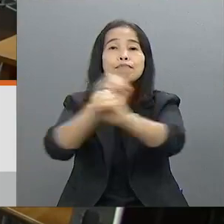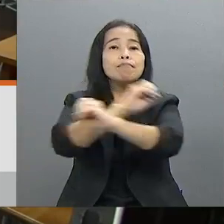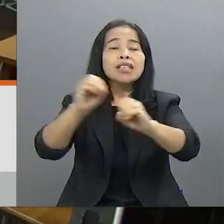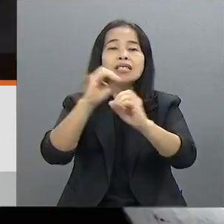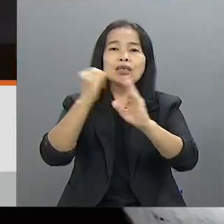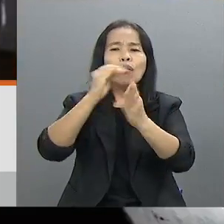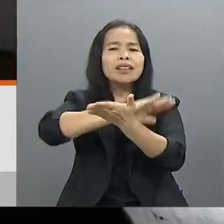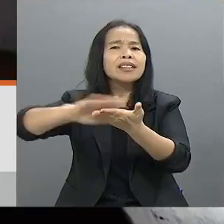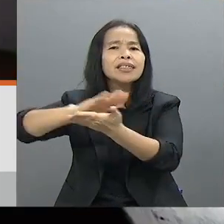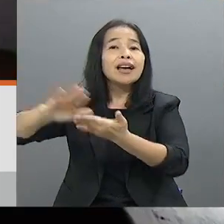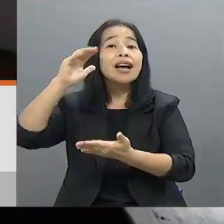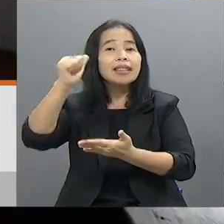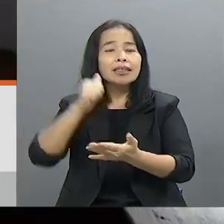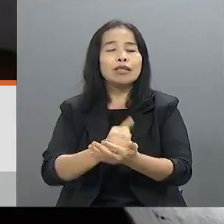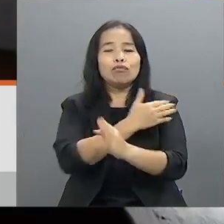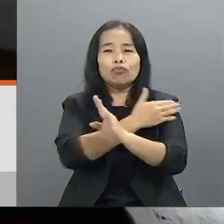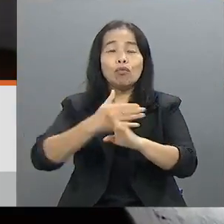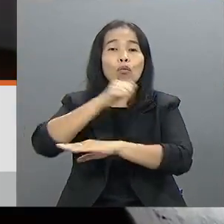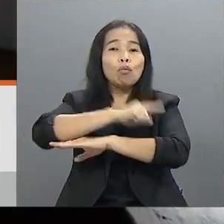ก็คือไม่พบผู้ติดเชื้อและไม่มีการแพร่ระบาดของไวรัสคอมพิวเตอร์เก้าเป็นระยะเวลา28